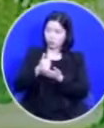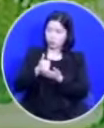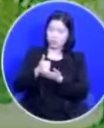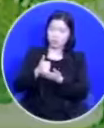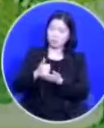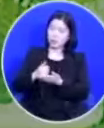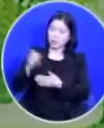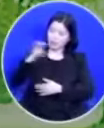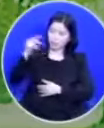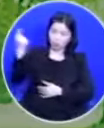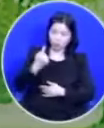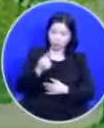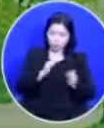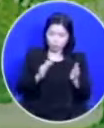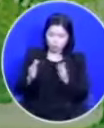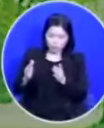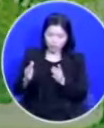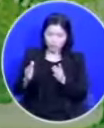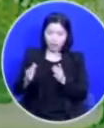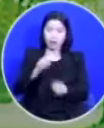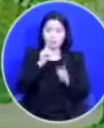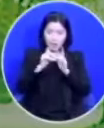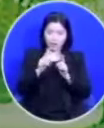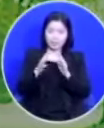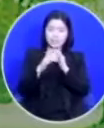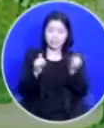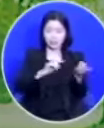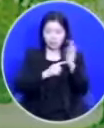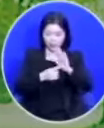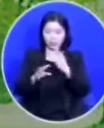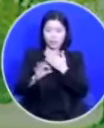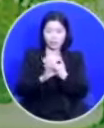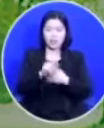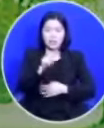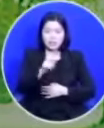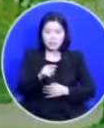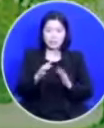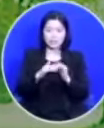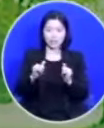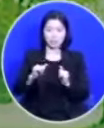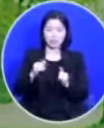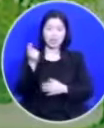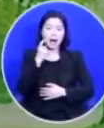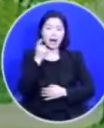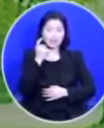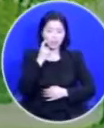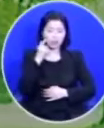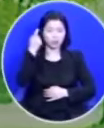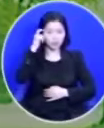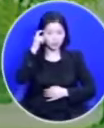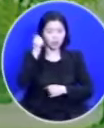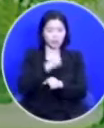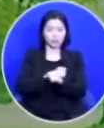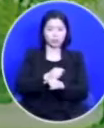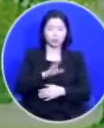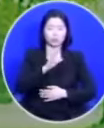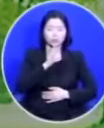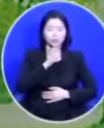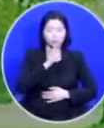이런 사람이 만약에 나타난다면 여러분 그 사람이 가짜 라고 생각하셔도 정확합니다